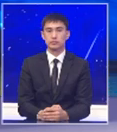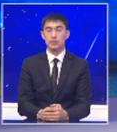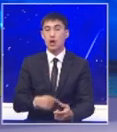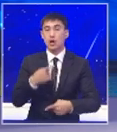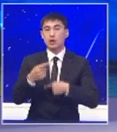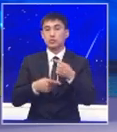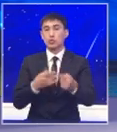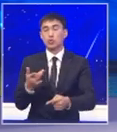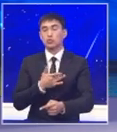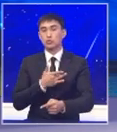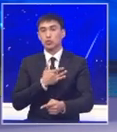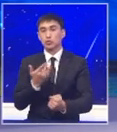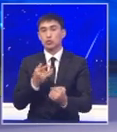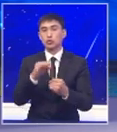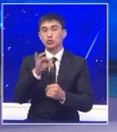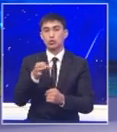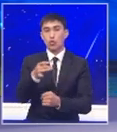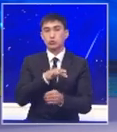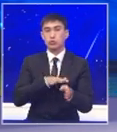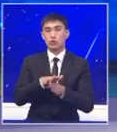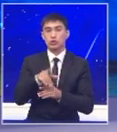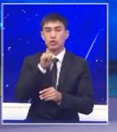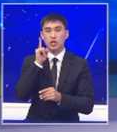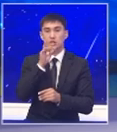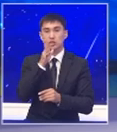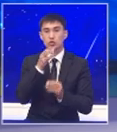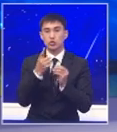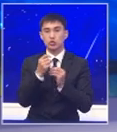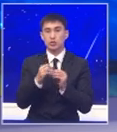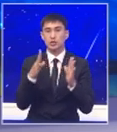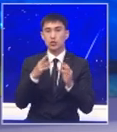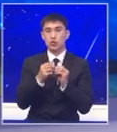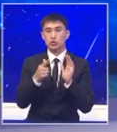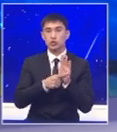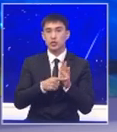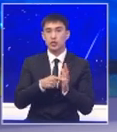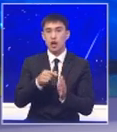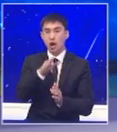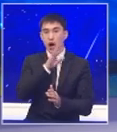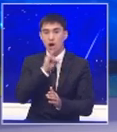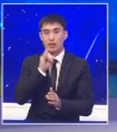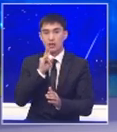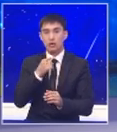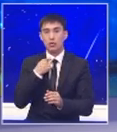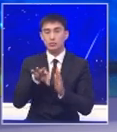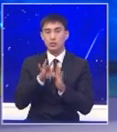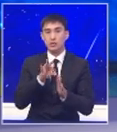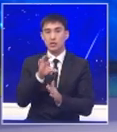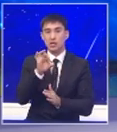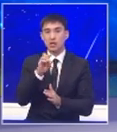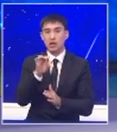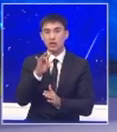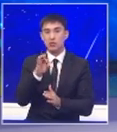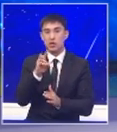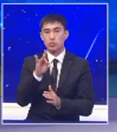Ғасыр соққан жүректер, бүгін Жетісу облысы бойынша жасы 100-ден асқан 17 кейуана дауыс берді. Бірі Сарқандық Алтынхан